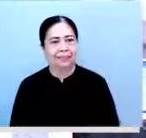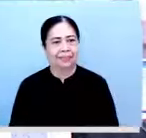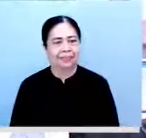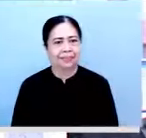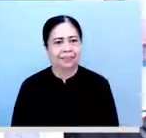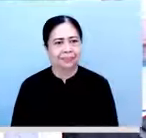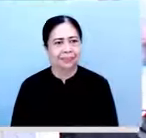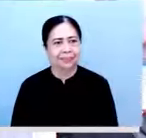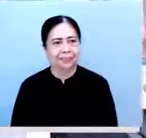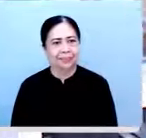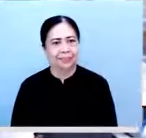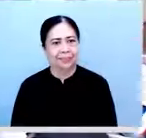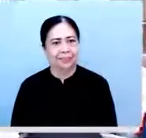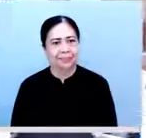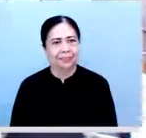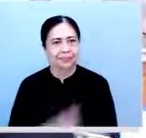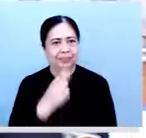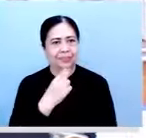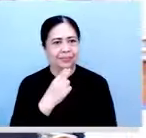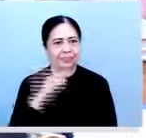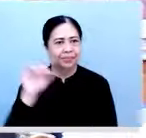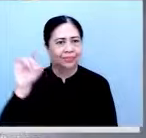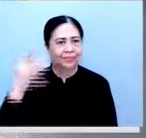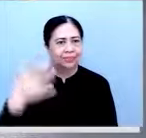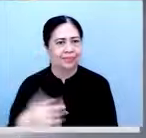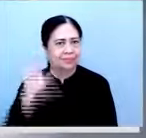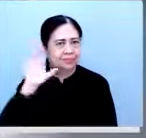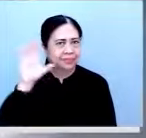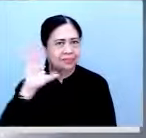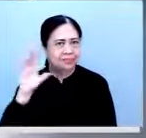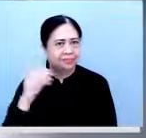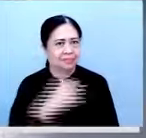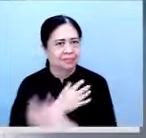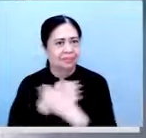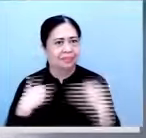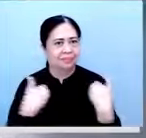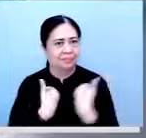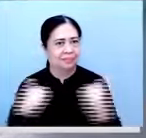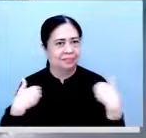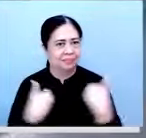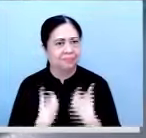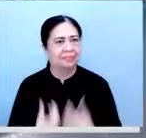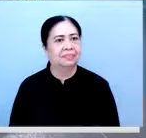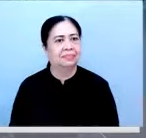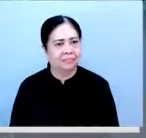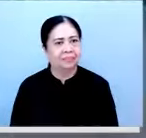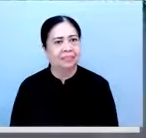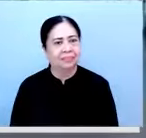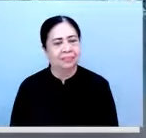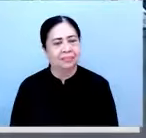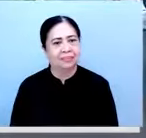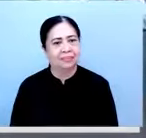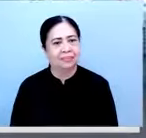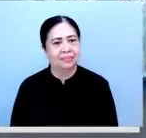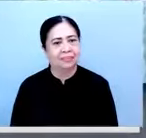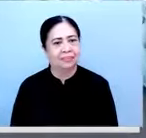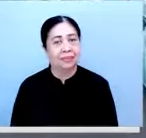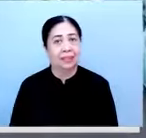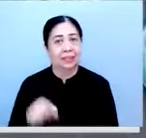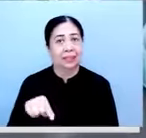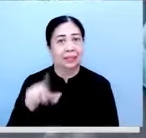natin. Cute yung lamp na yan, ha? Makakaiba, animals din, ha? At saka canvas. Mm. Ayan, yes. So, actually, yung lamp